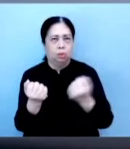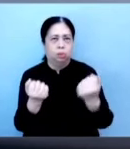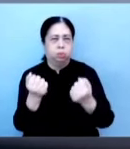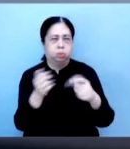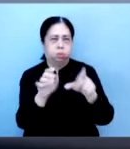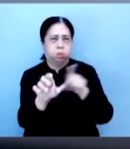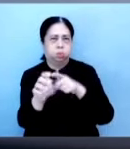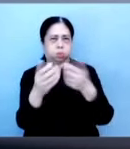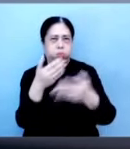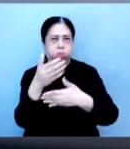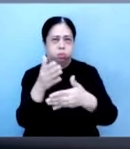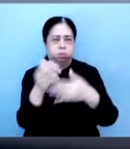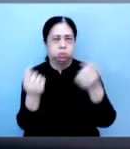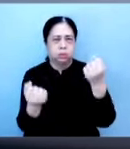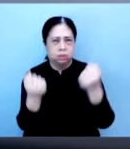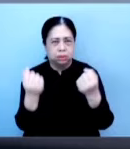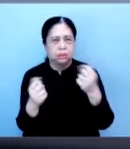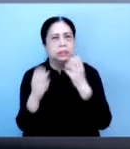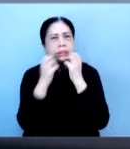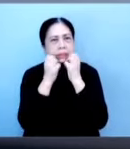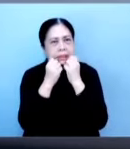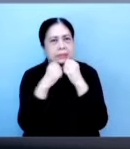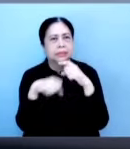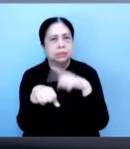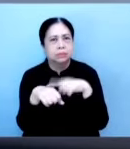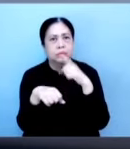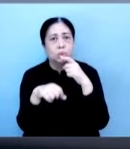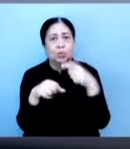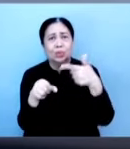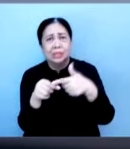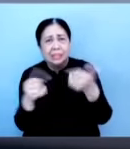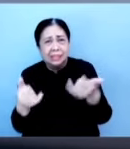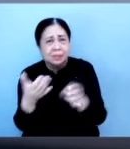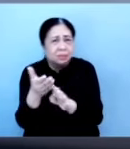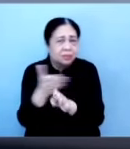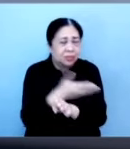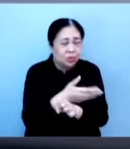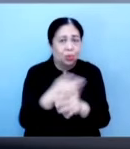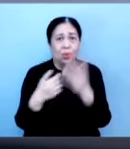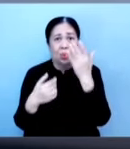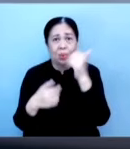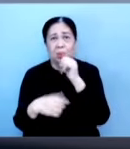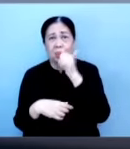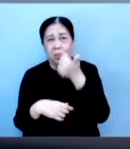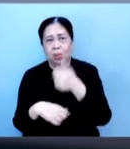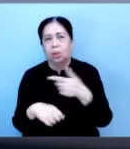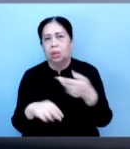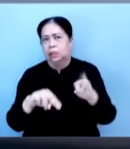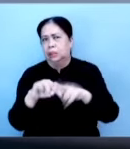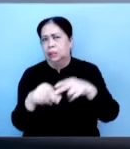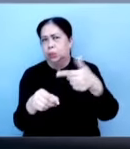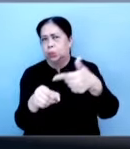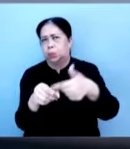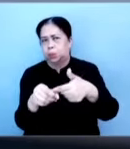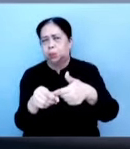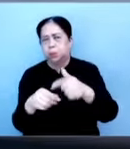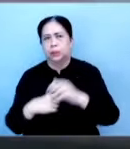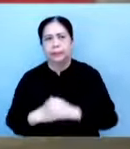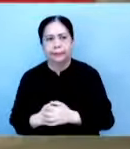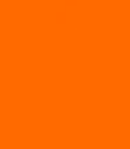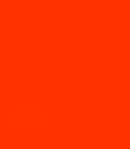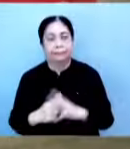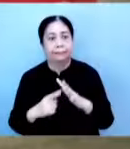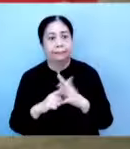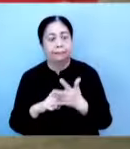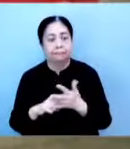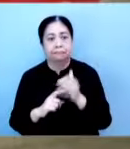Santa samantalahin na ang pagkakataon para magpagasolina may nakaamba kasing big time oil price hike epektibo